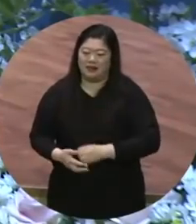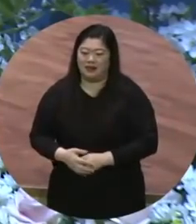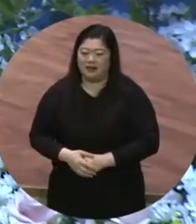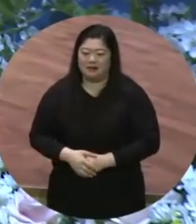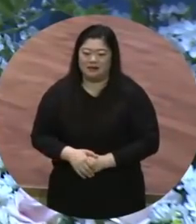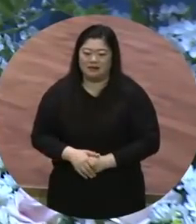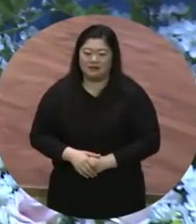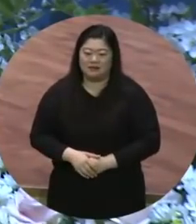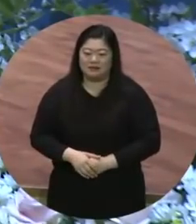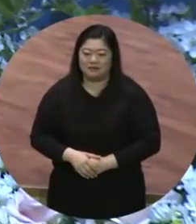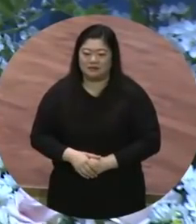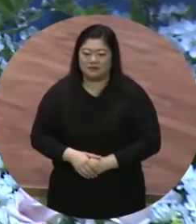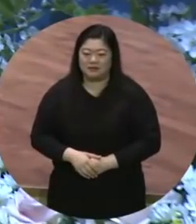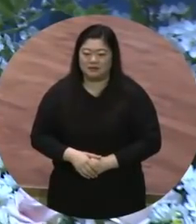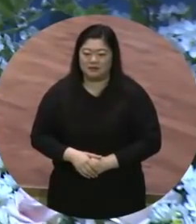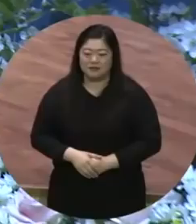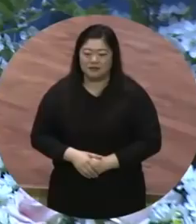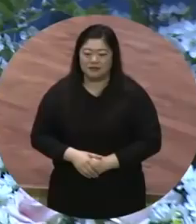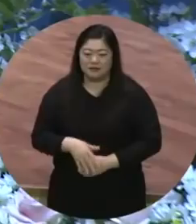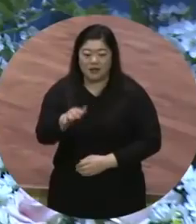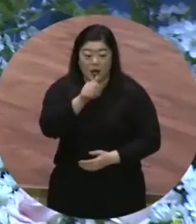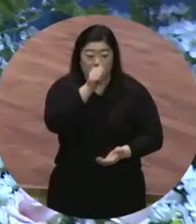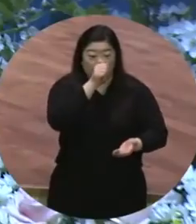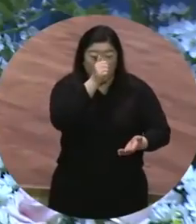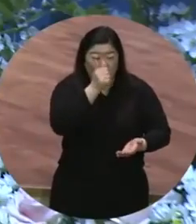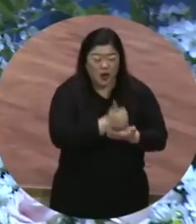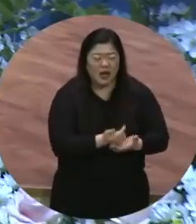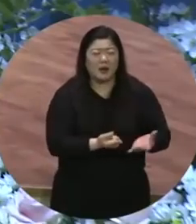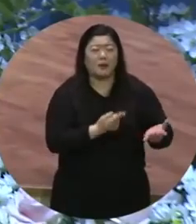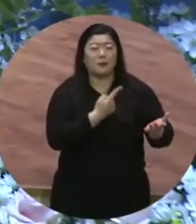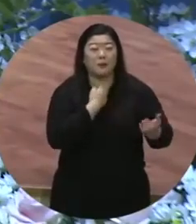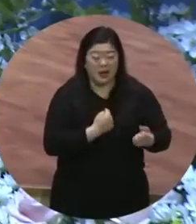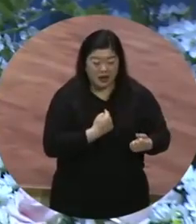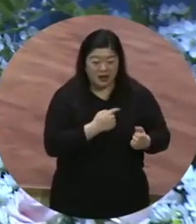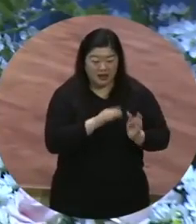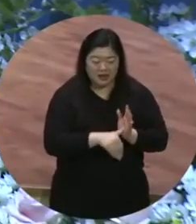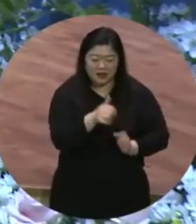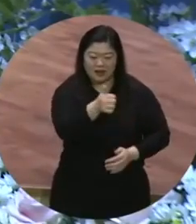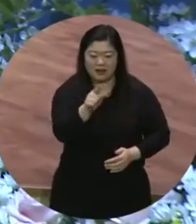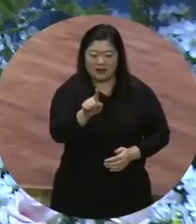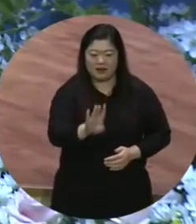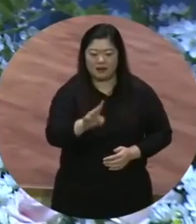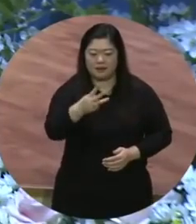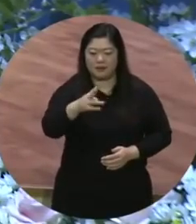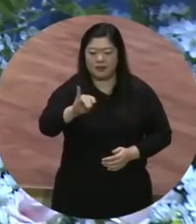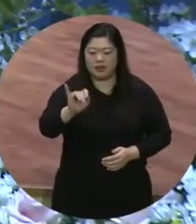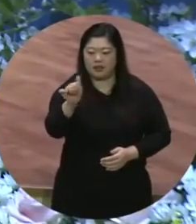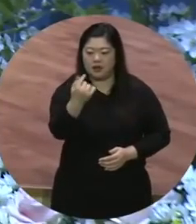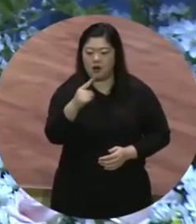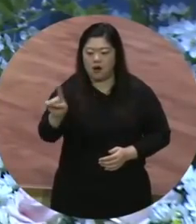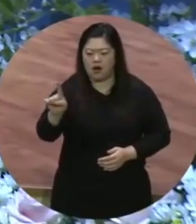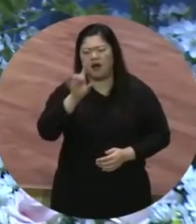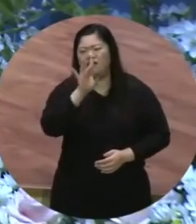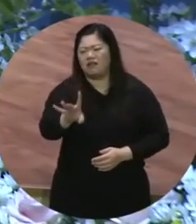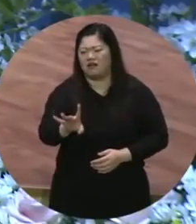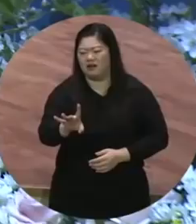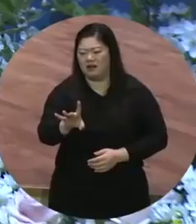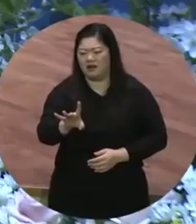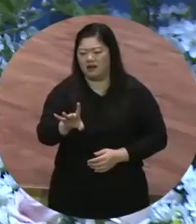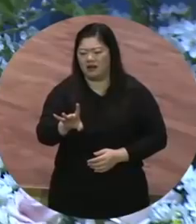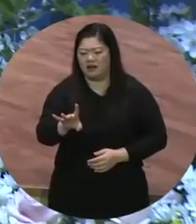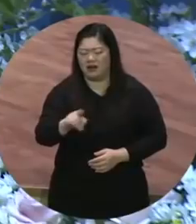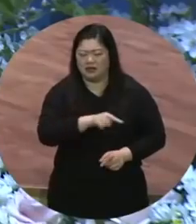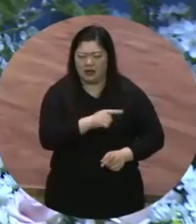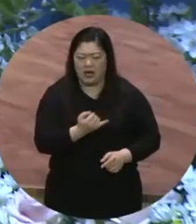자, 죄를 합리화해서는 안 된다는 얘기예요. 죄를 합리화해서는 안 된다. 바울은 구원받은 이후에도